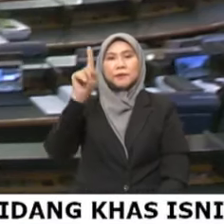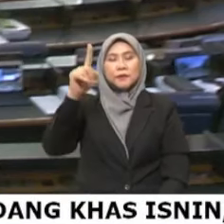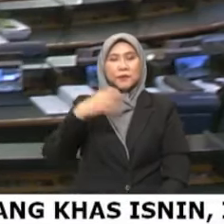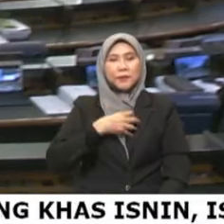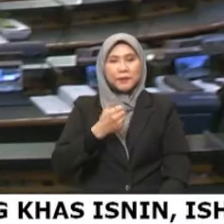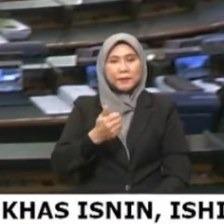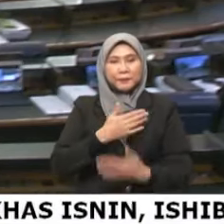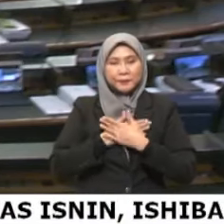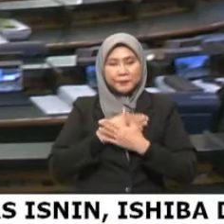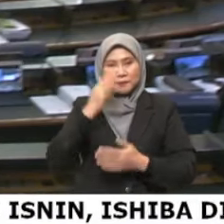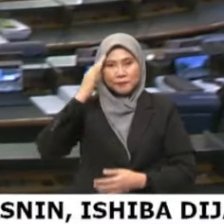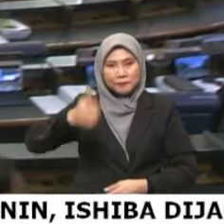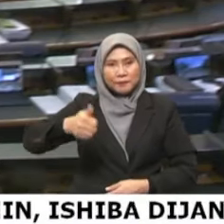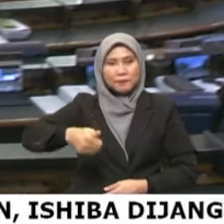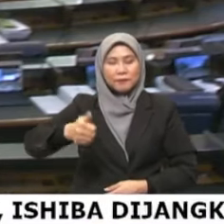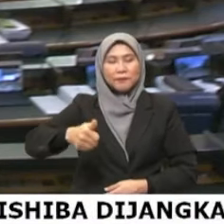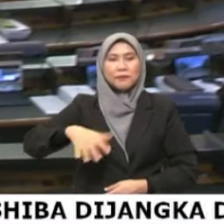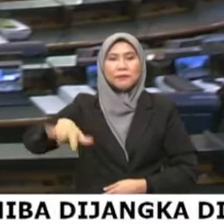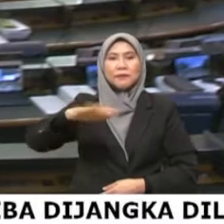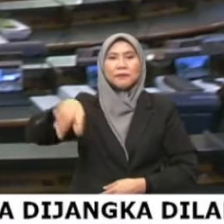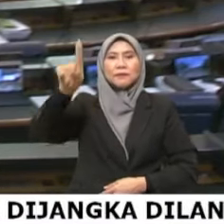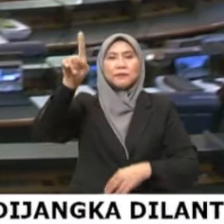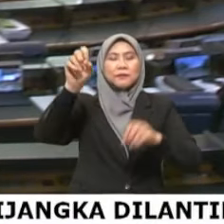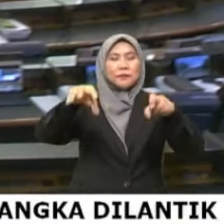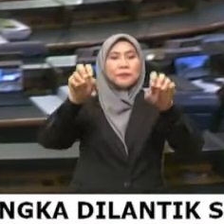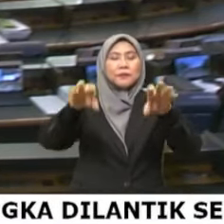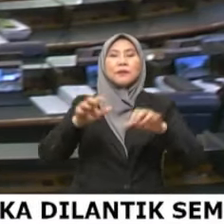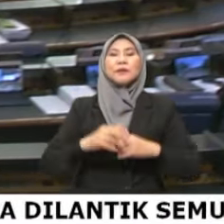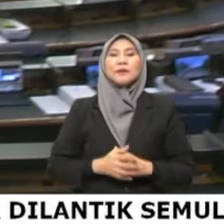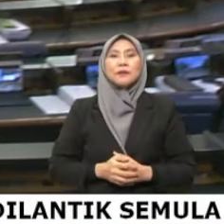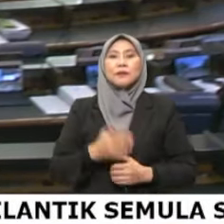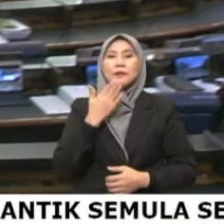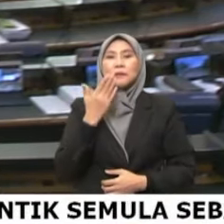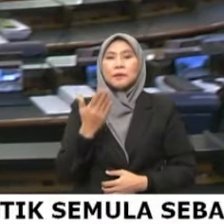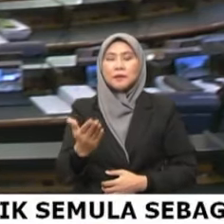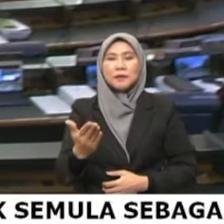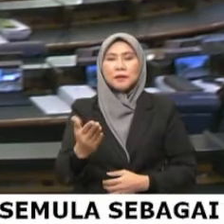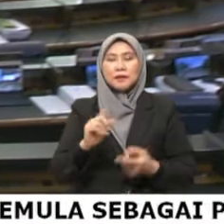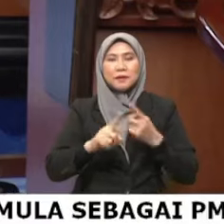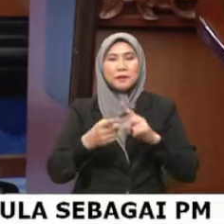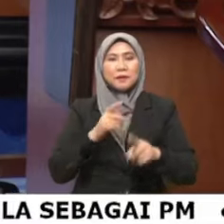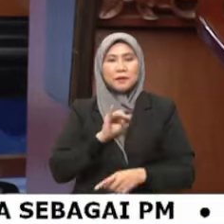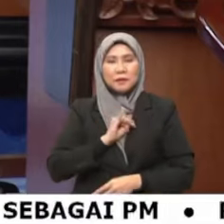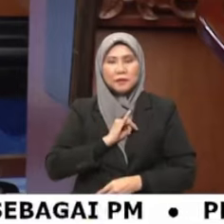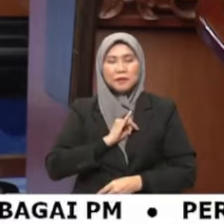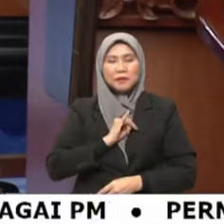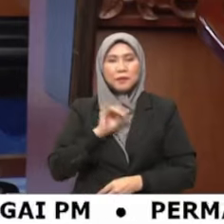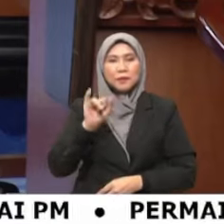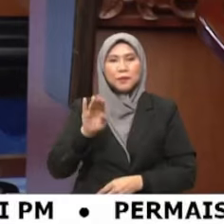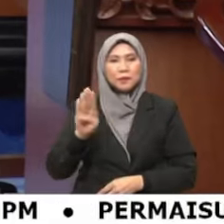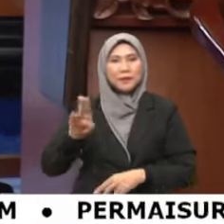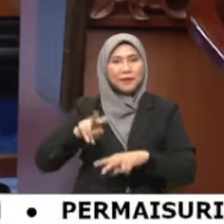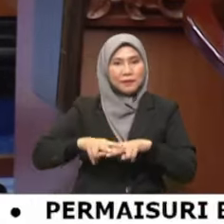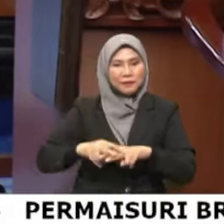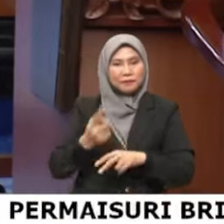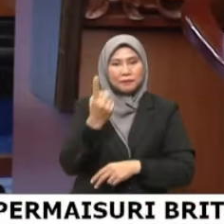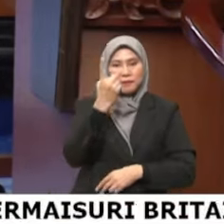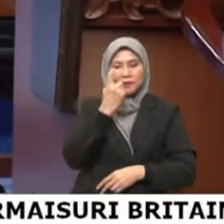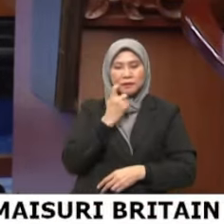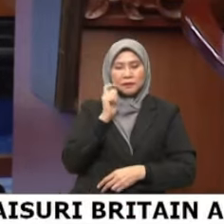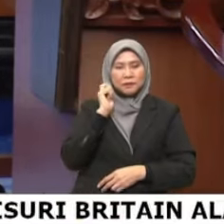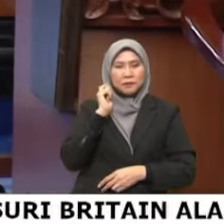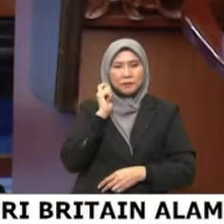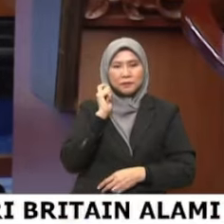Bismillahirrahmanirrahim. Assalamualaikum warahmatullahi wabarakatuh. Terima kasih kepada sahabat saya yang berhormat Kelang di atas pertanyaan